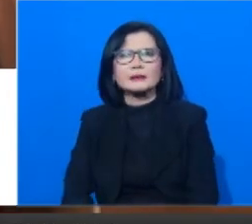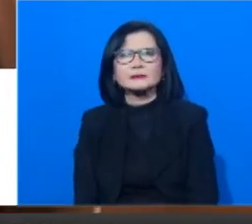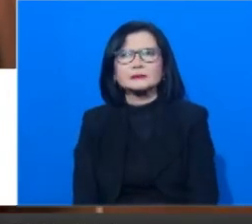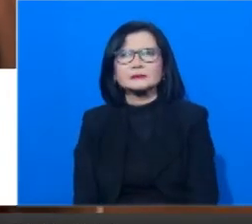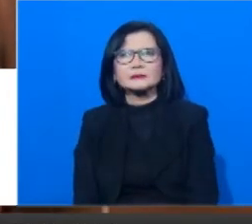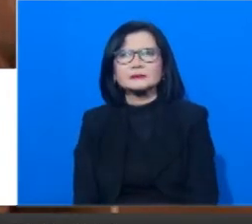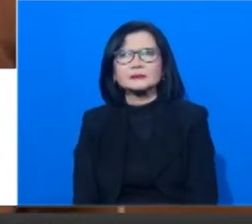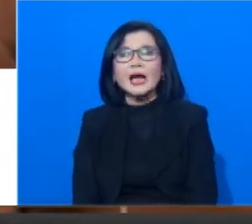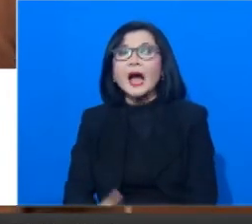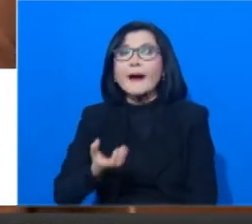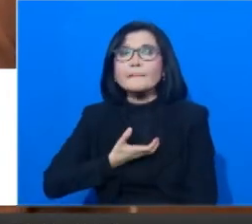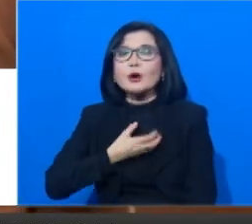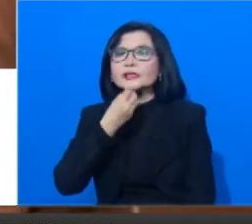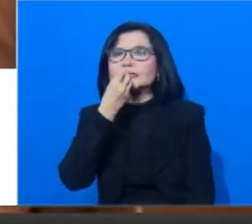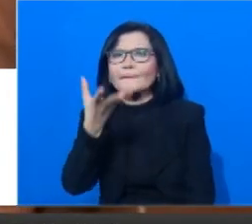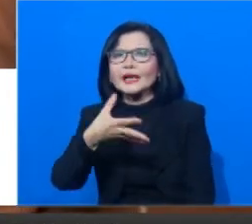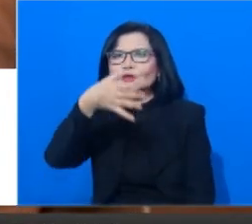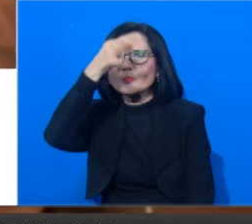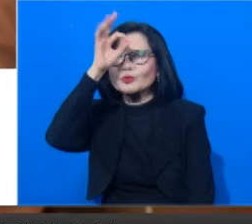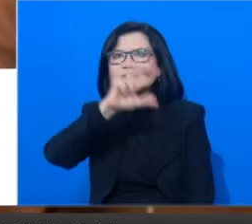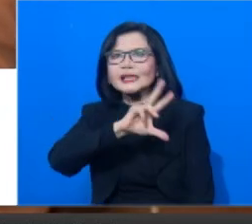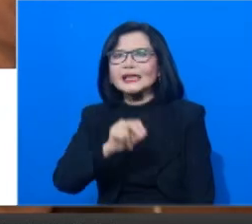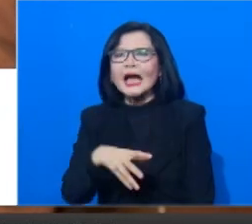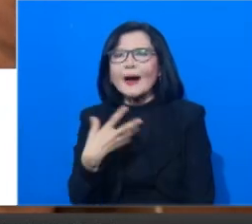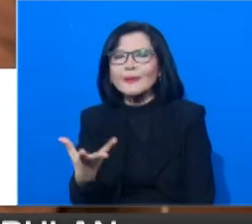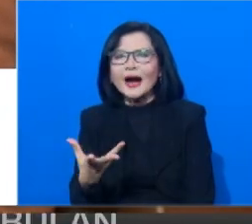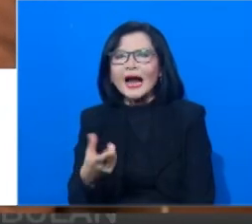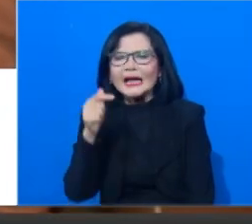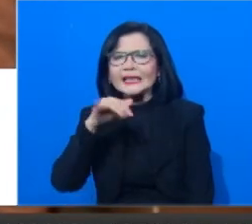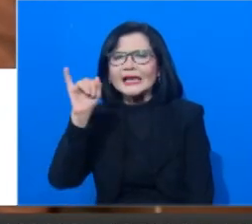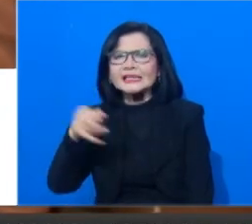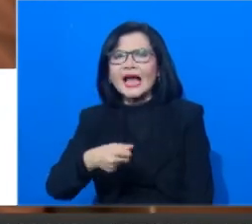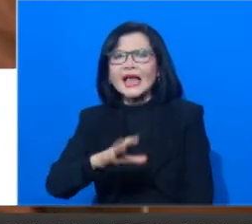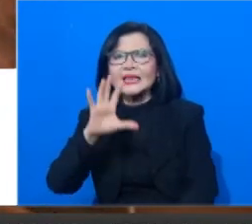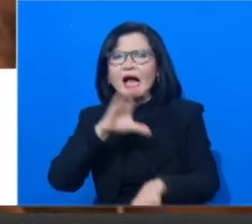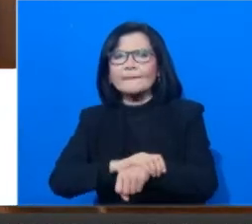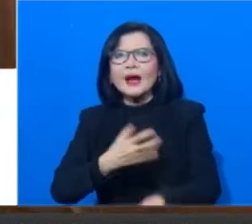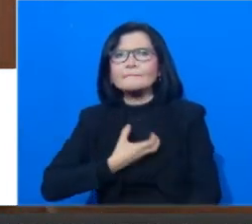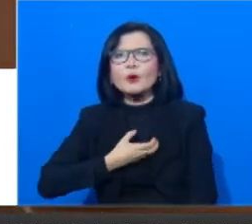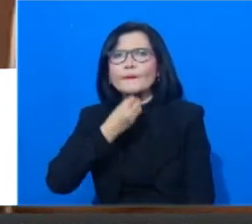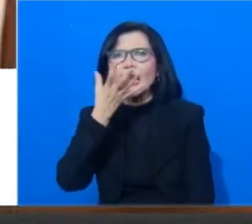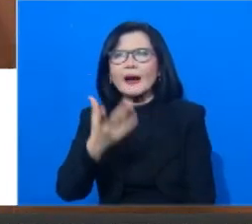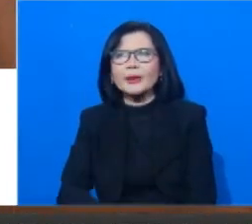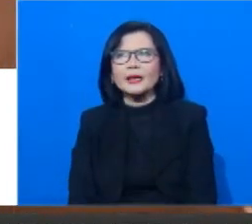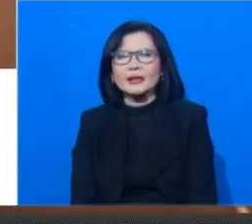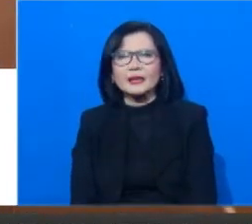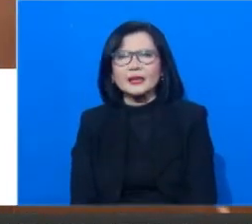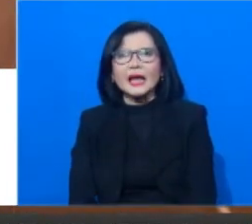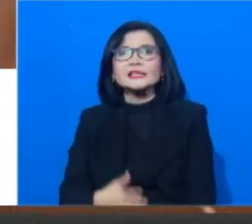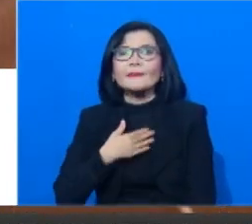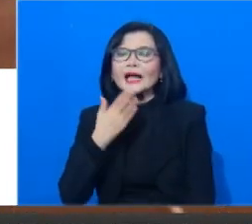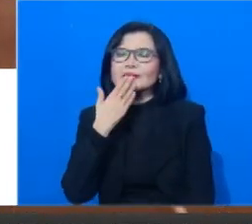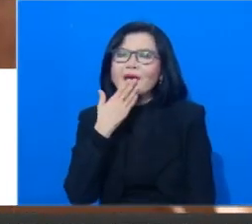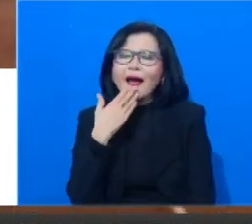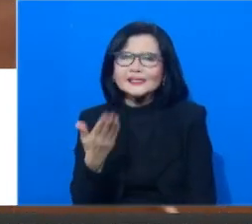tidak yang ingin disampaikan kepada Polda artinya kan Polda kan error in Persona salah tangkap begitu apa apa yang ingin disampaikan ya Saya sampaikan terima kasih banyak